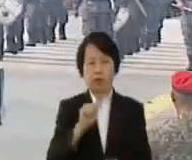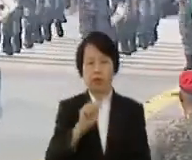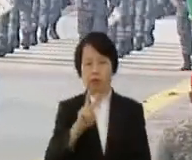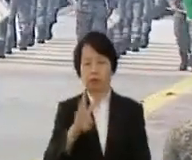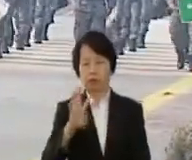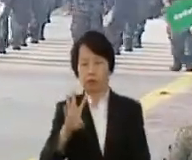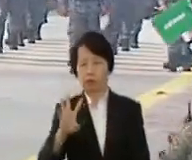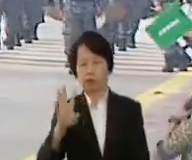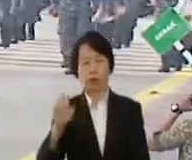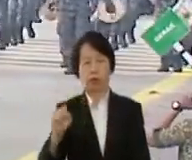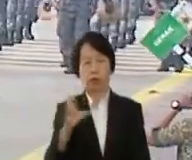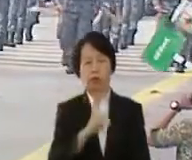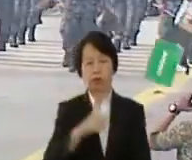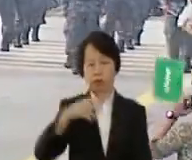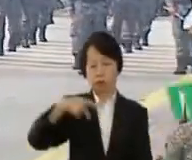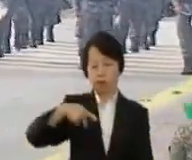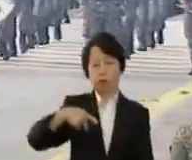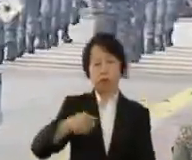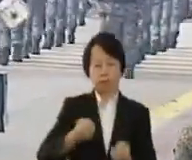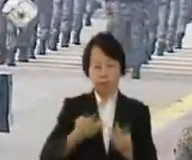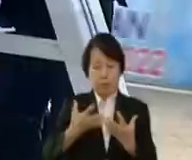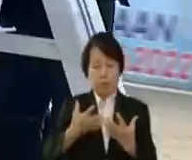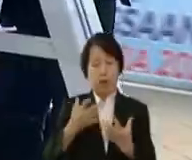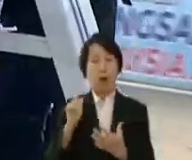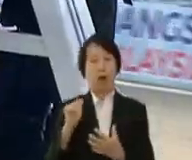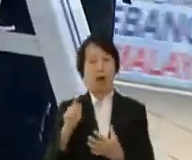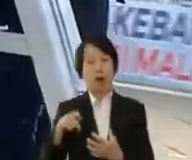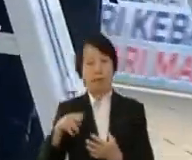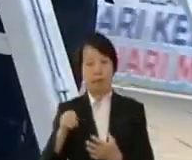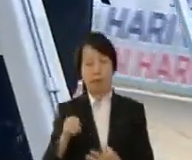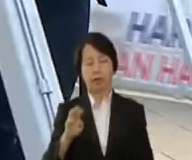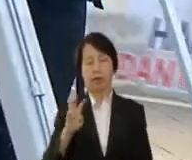A244S dan prio api